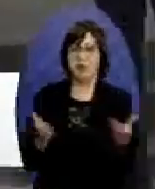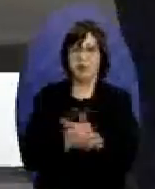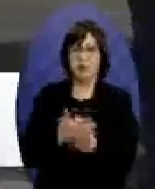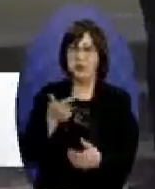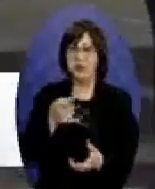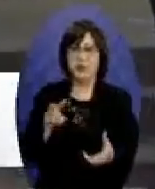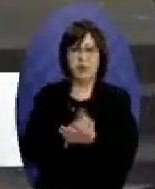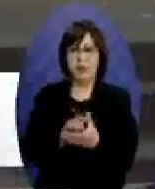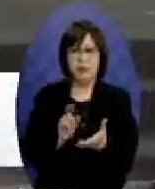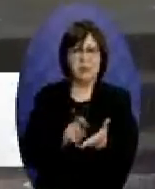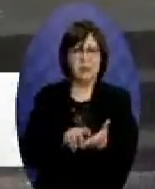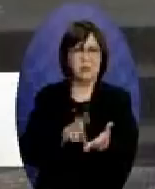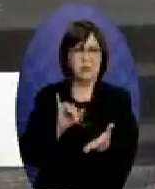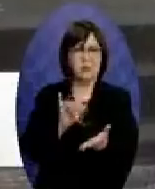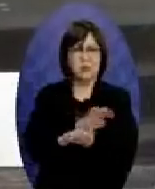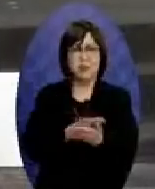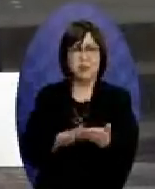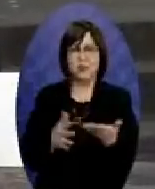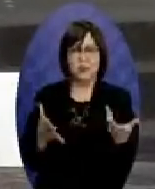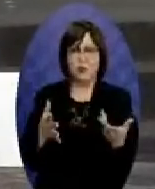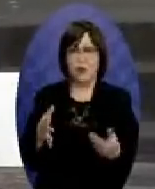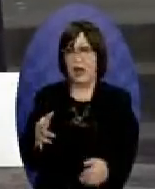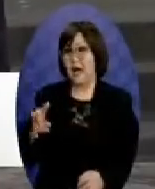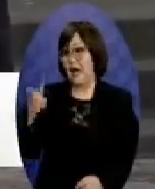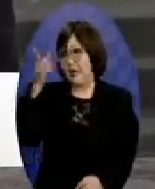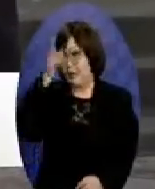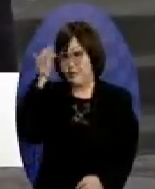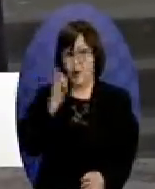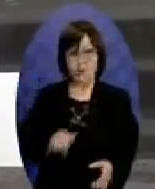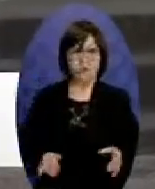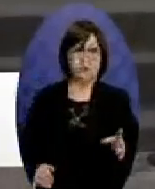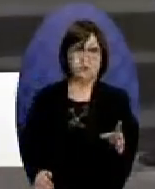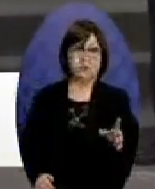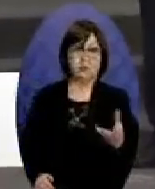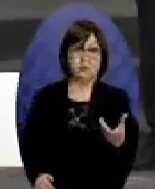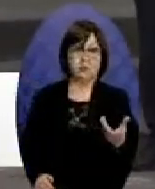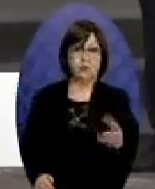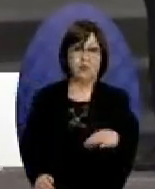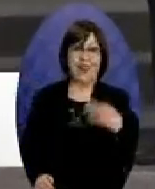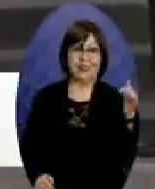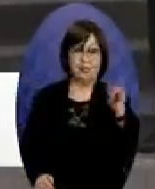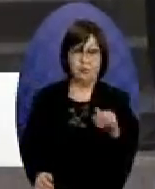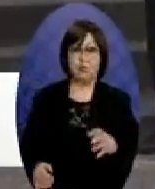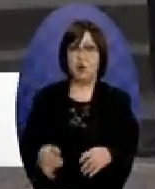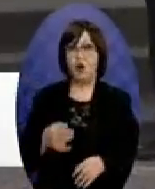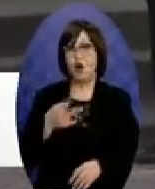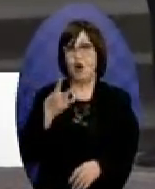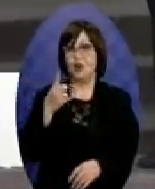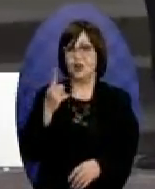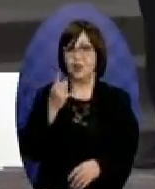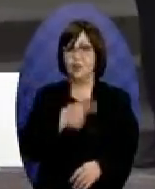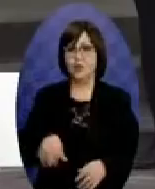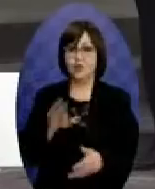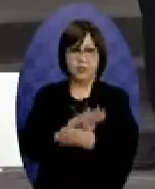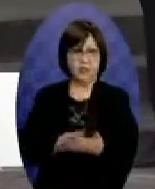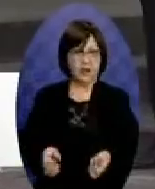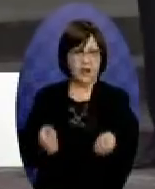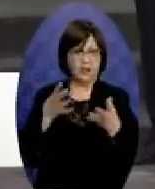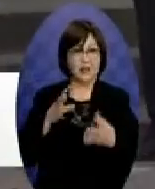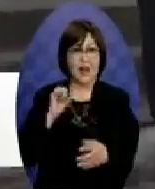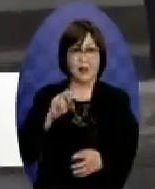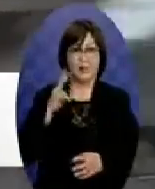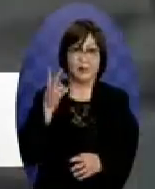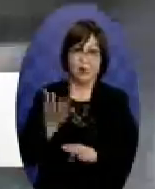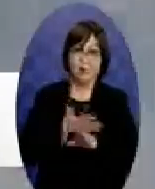нэр аваад байгаа энэ шин гэрээнд Берлин болон Парисын үзэж байгаагаар 21-р зуунд бий болсон шин төрлийн аюул заналаас урьдчилан сэргийлэх